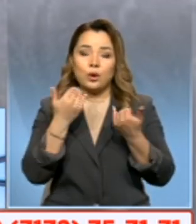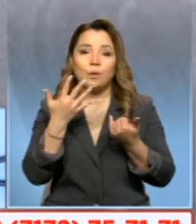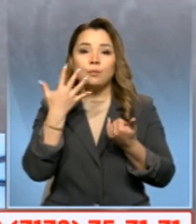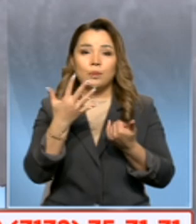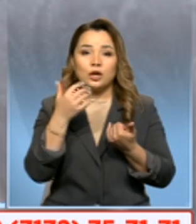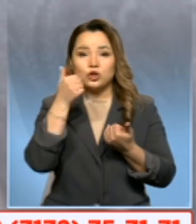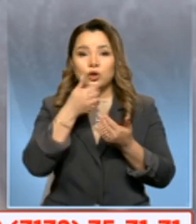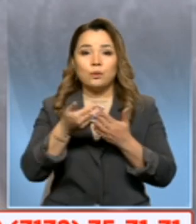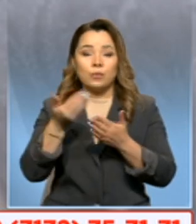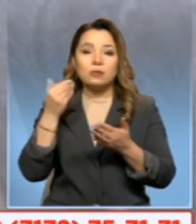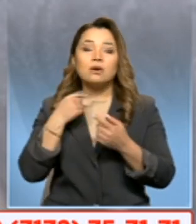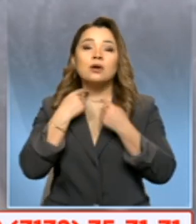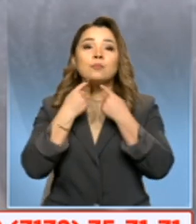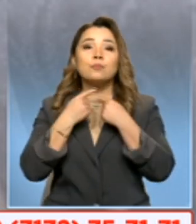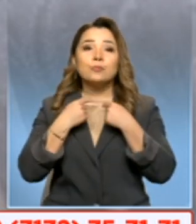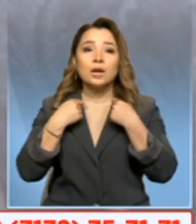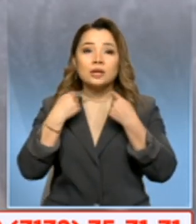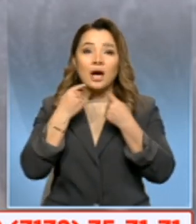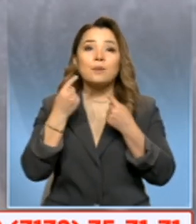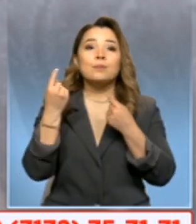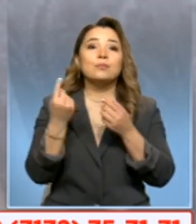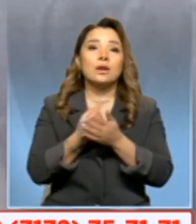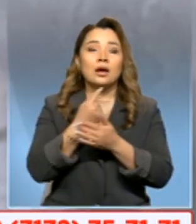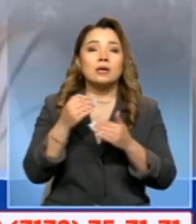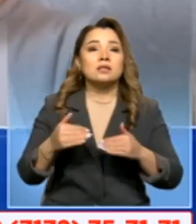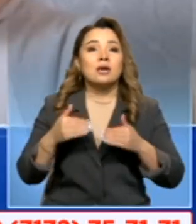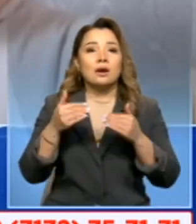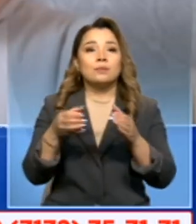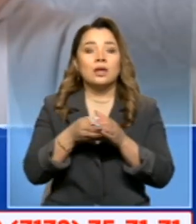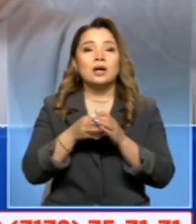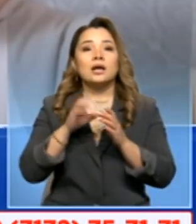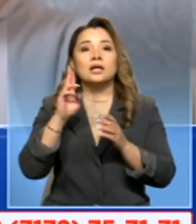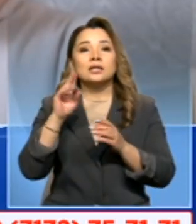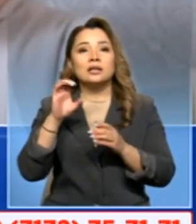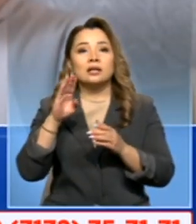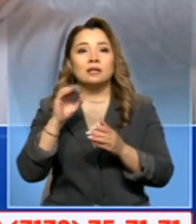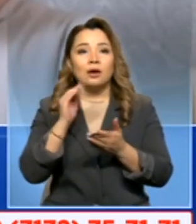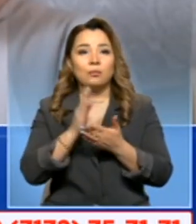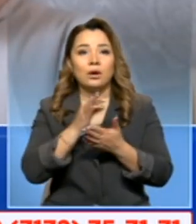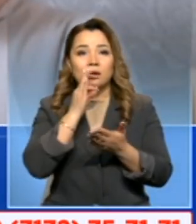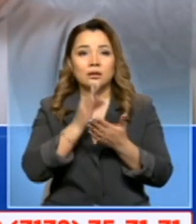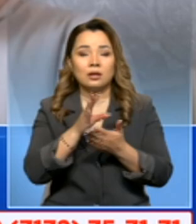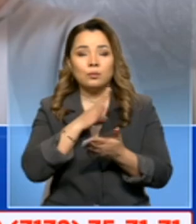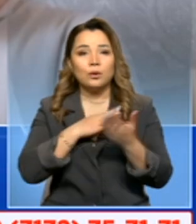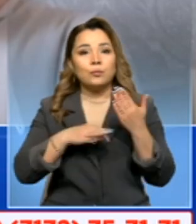Қалқанша безім жаңағы бірінші этапты болды, киста бар деп айттым менде.